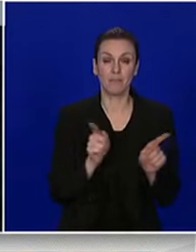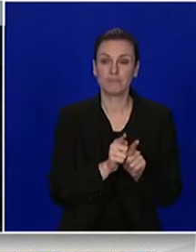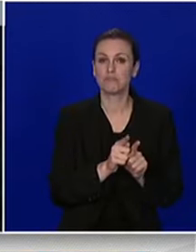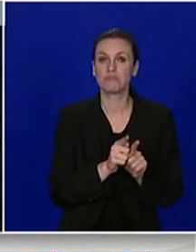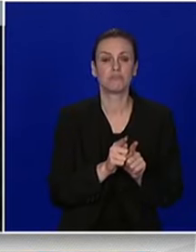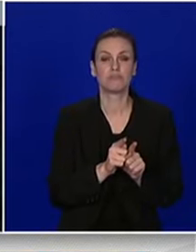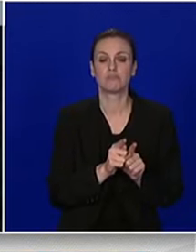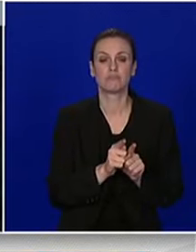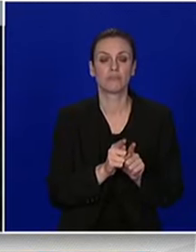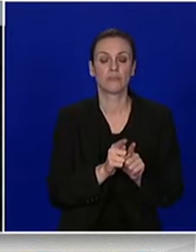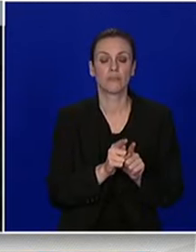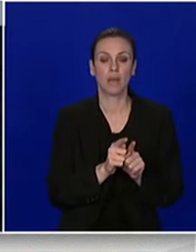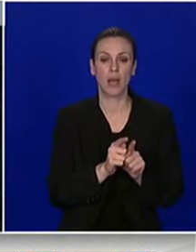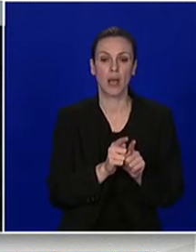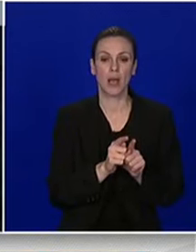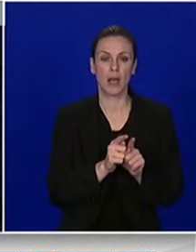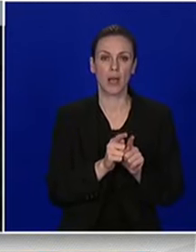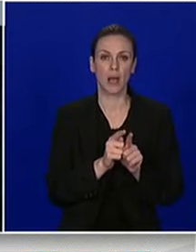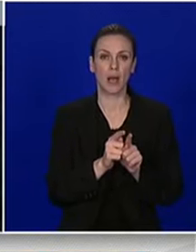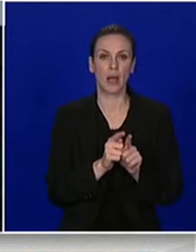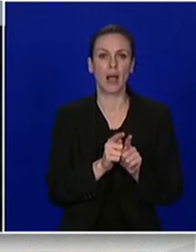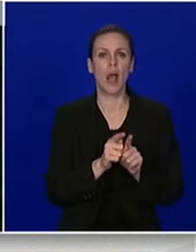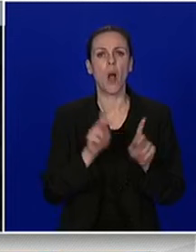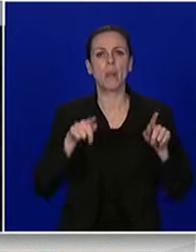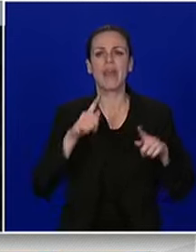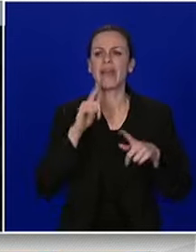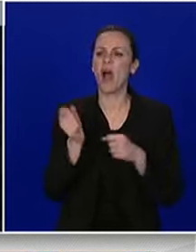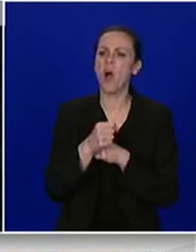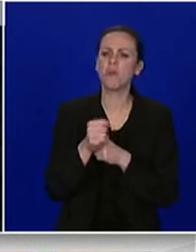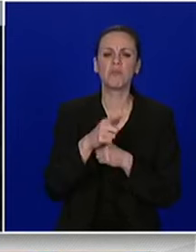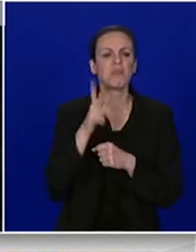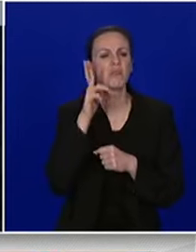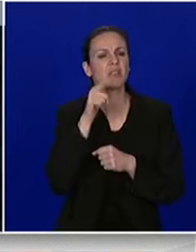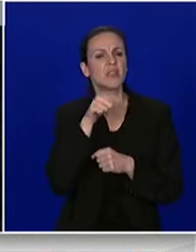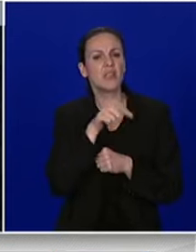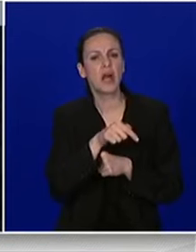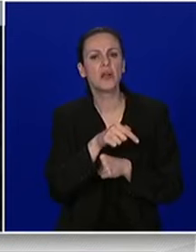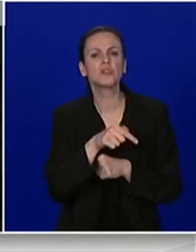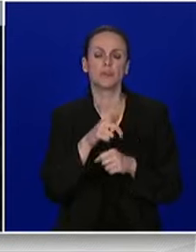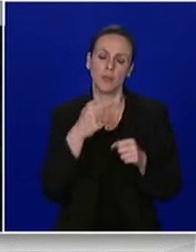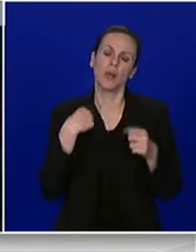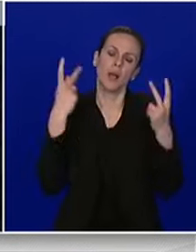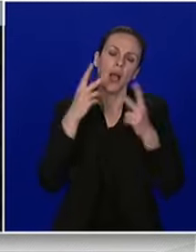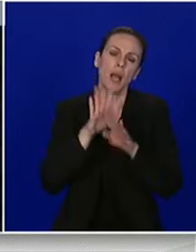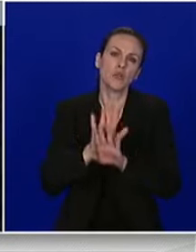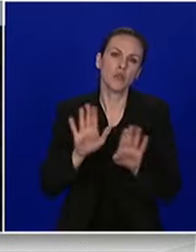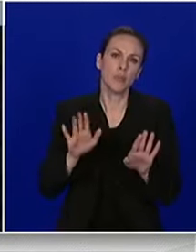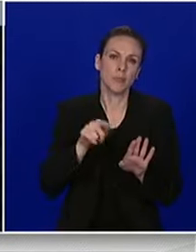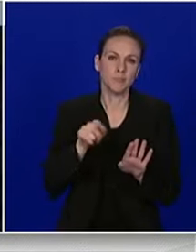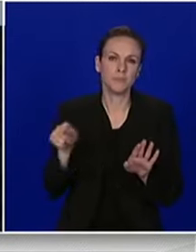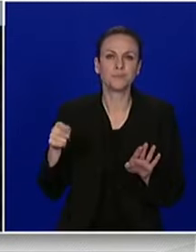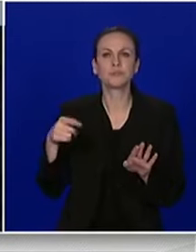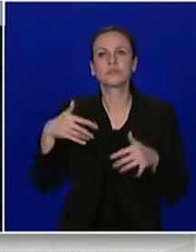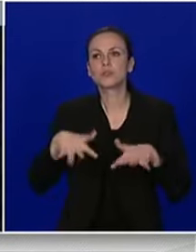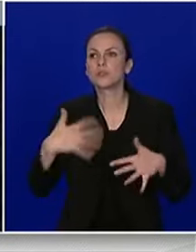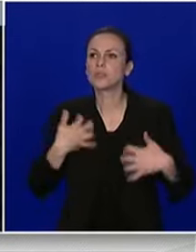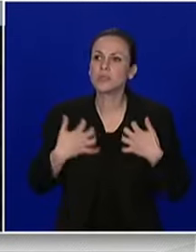to vrlo površno zagovara, u smislu, ja mogu razumjeti želju da